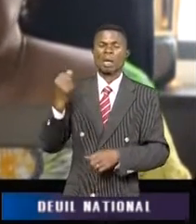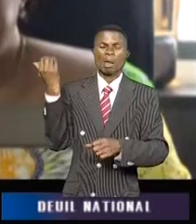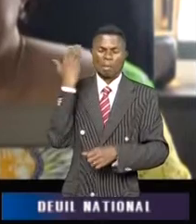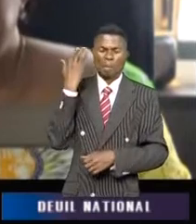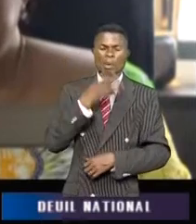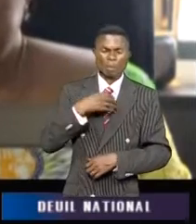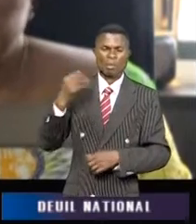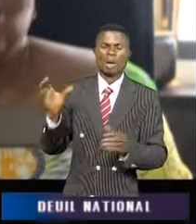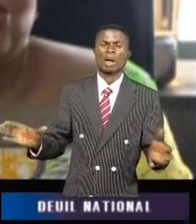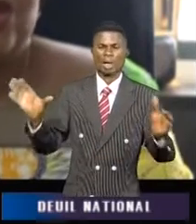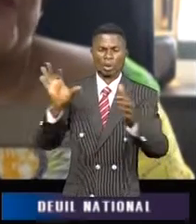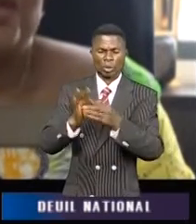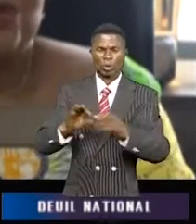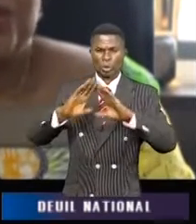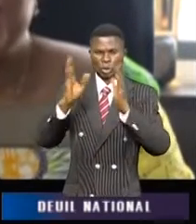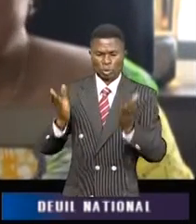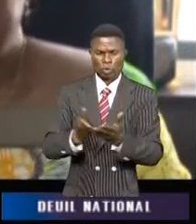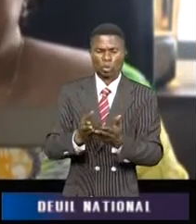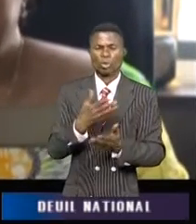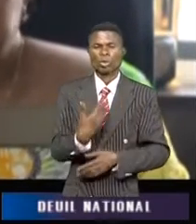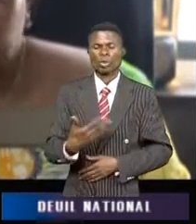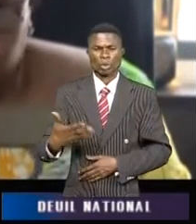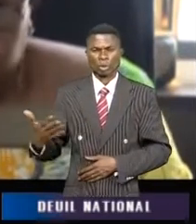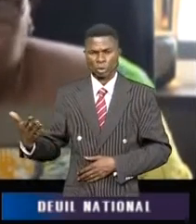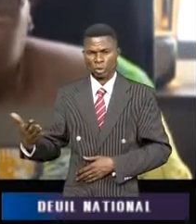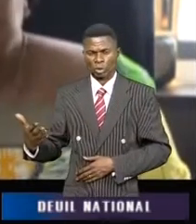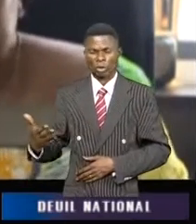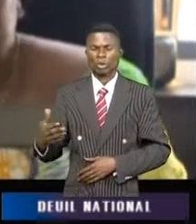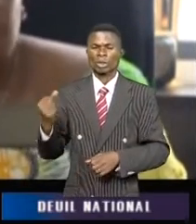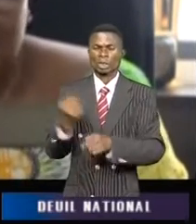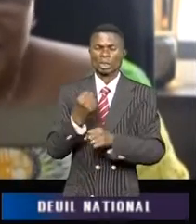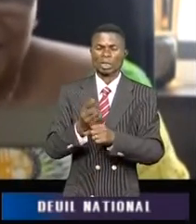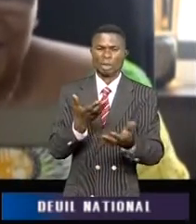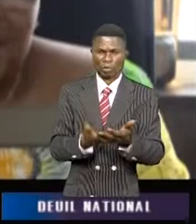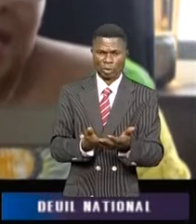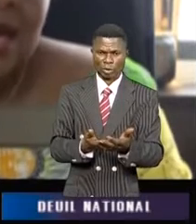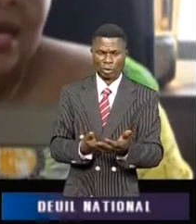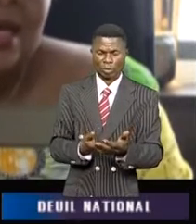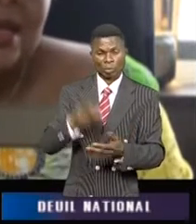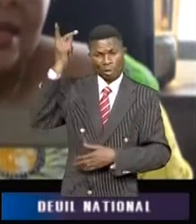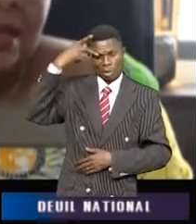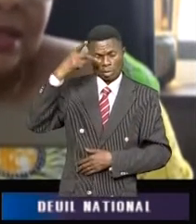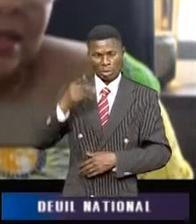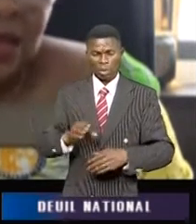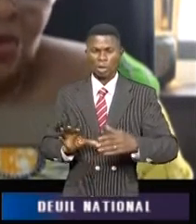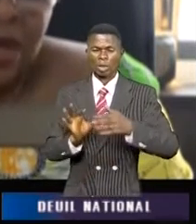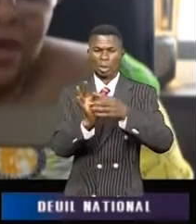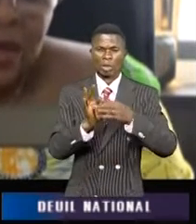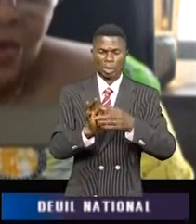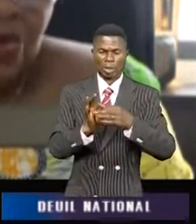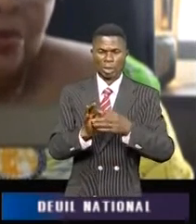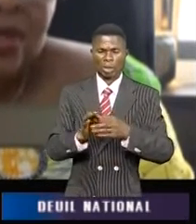réunir tous les facteurs de production. Grâce à cette politique du partenariat